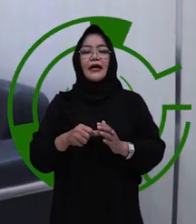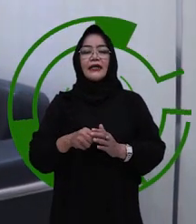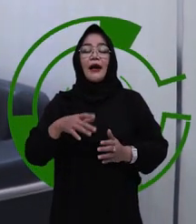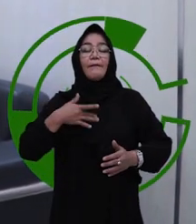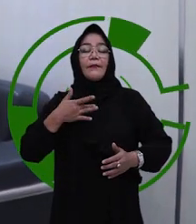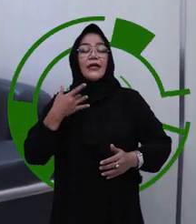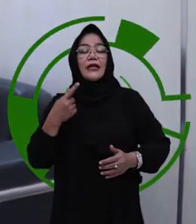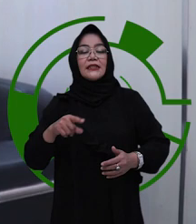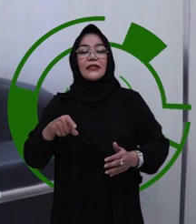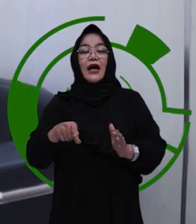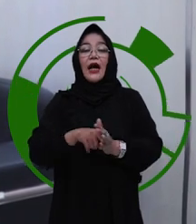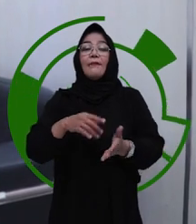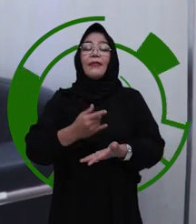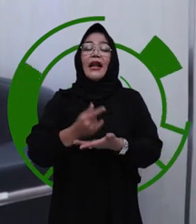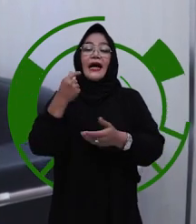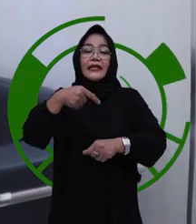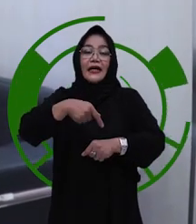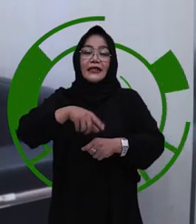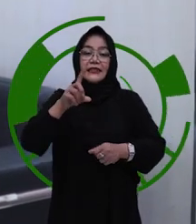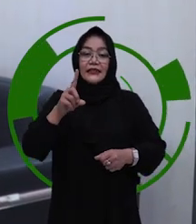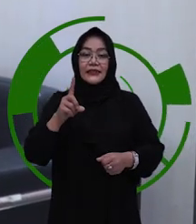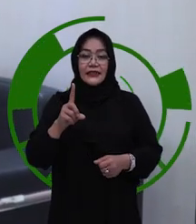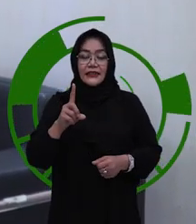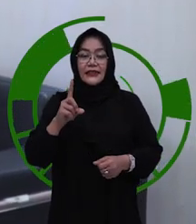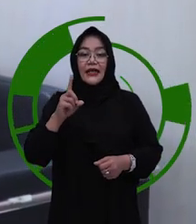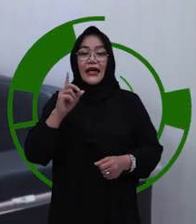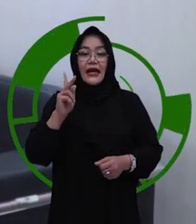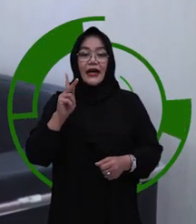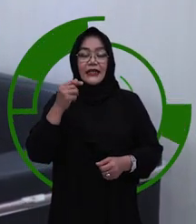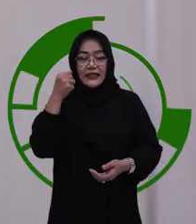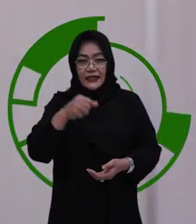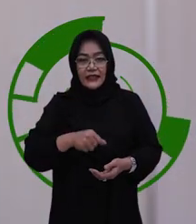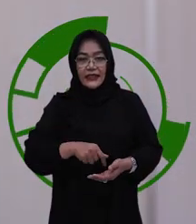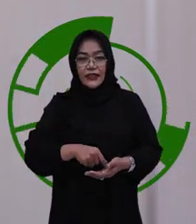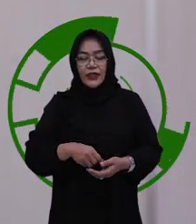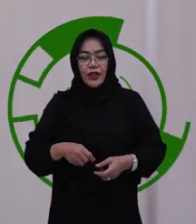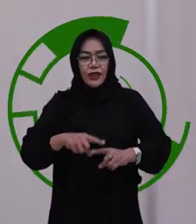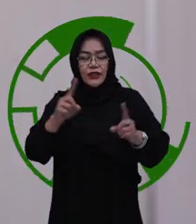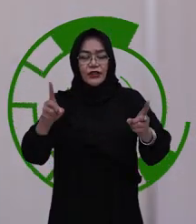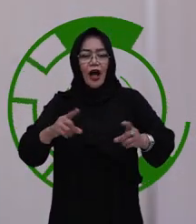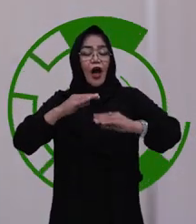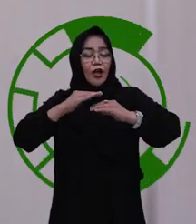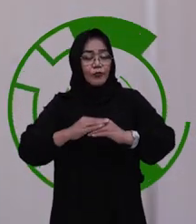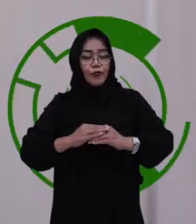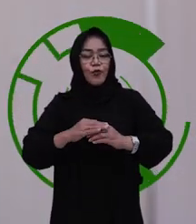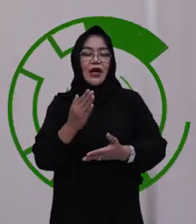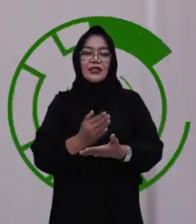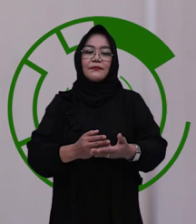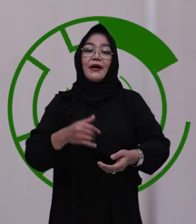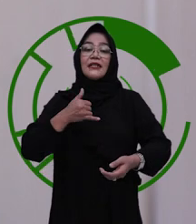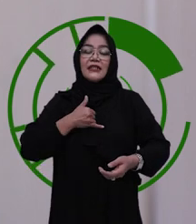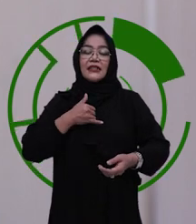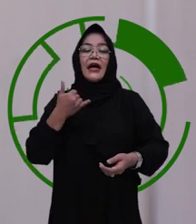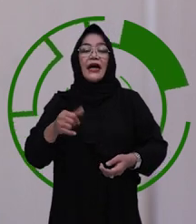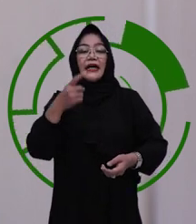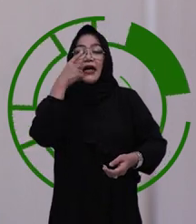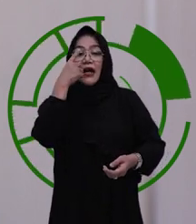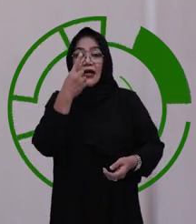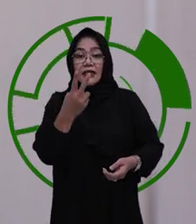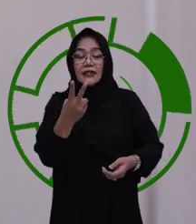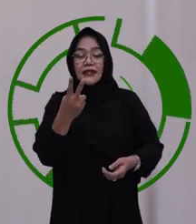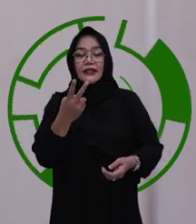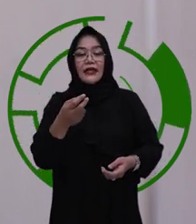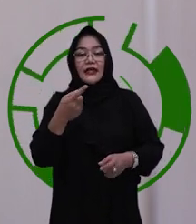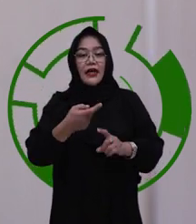merasakan pelayanan di kantor Pengadilan Tinggi DKI ini sangat maksimal, sangat memuaskan bagi saya. Yang pertama dilihat